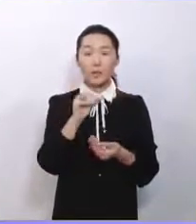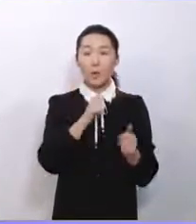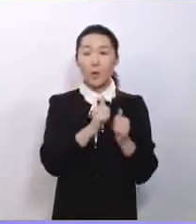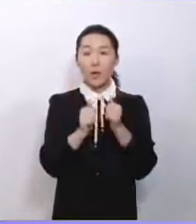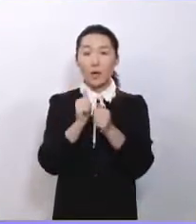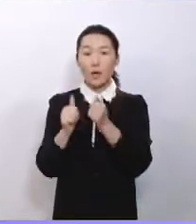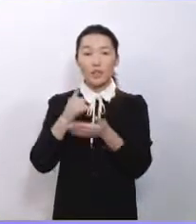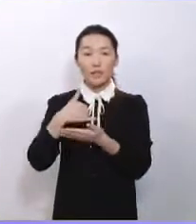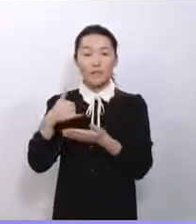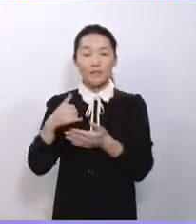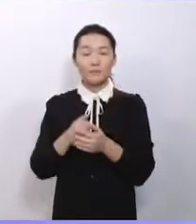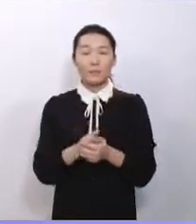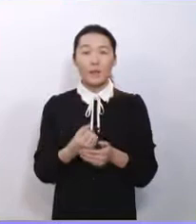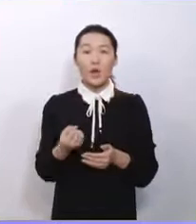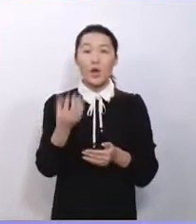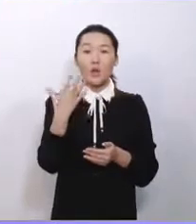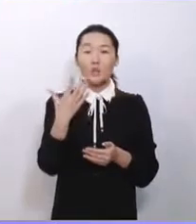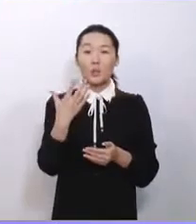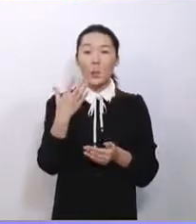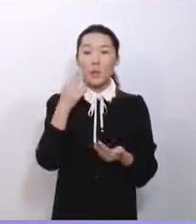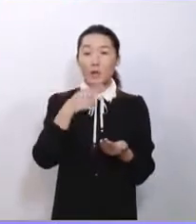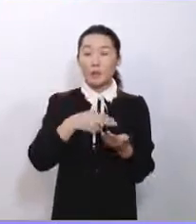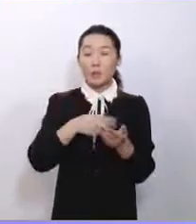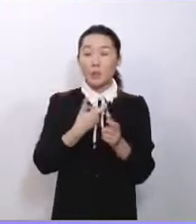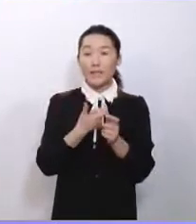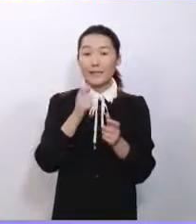каждый. Сколько стоит эта покупка?